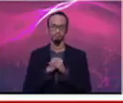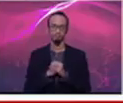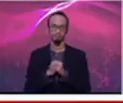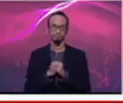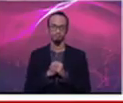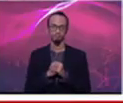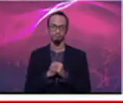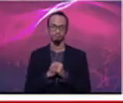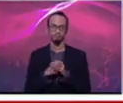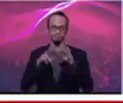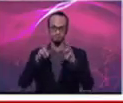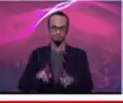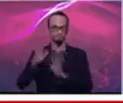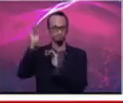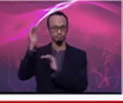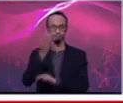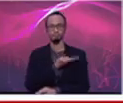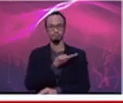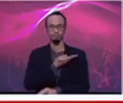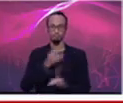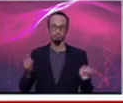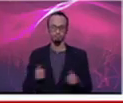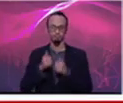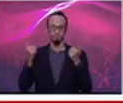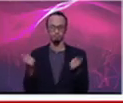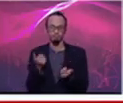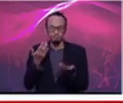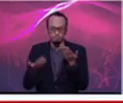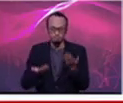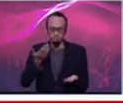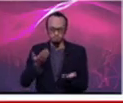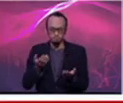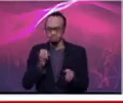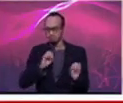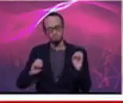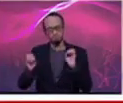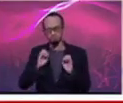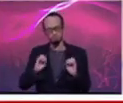take harapan rakyat Gaza sambut Syawal mungkin tidak